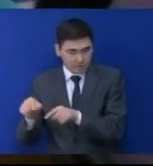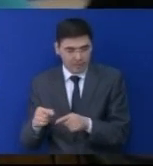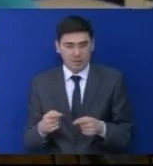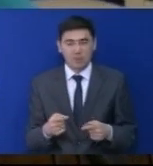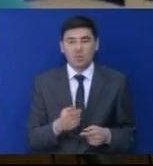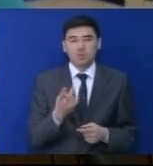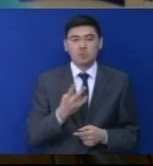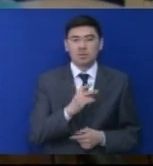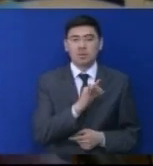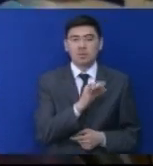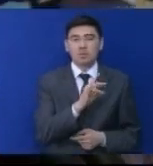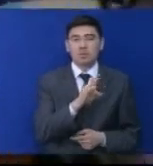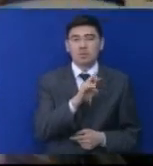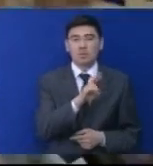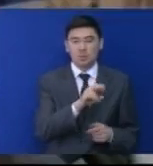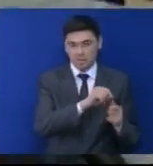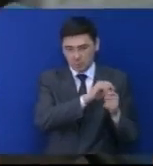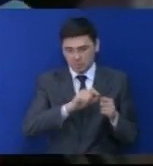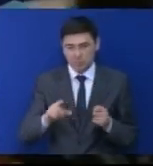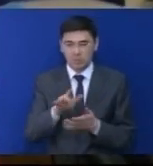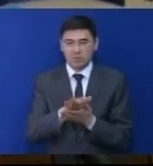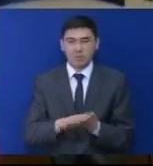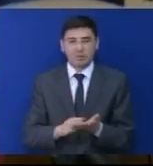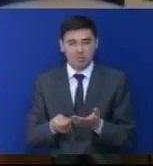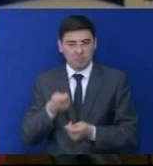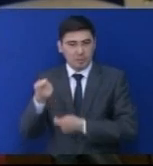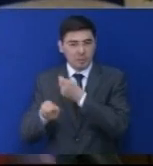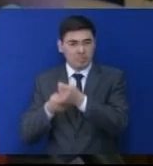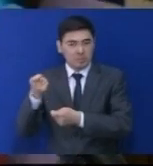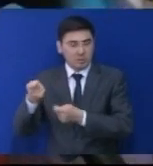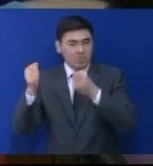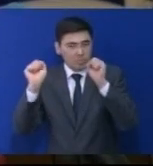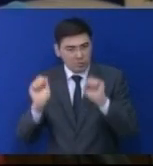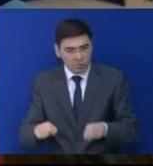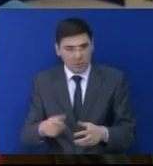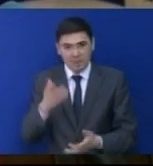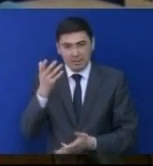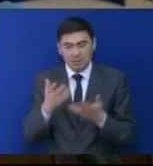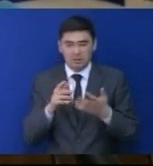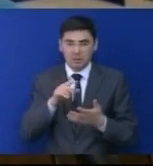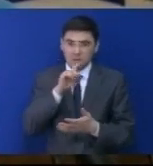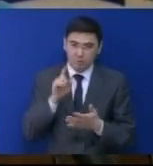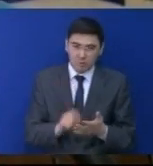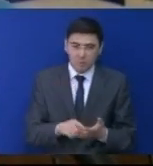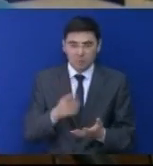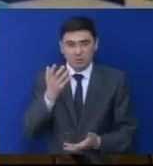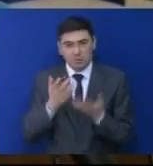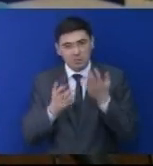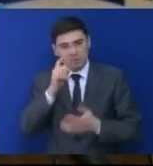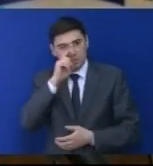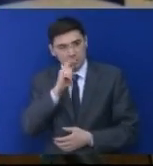маусым айынан бастап өтініштеріңізді беруге болады. Тағы да сұрақтар болса, түсінбеушілік болса,